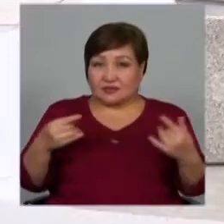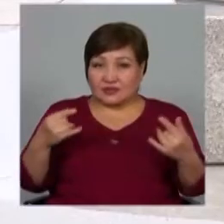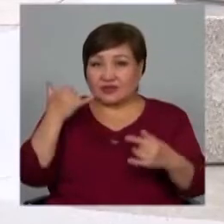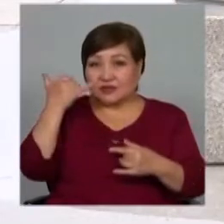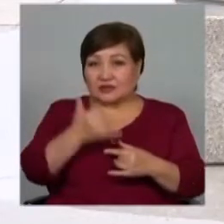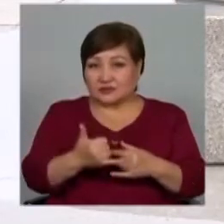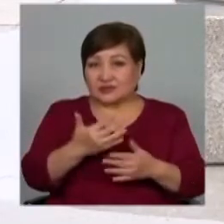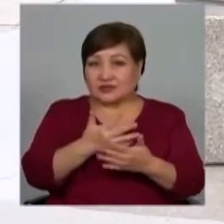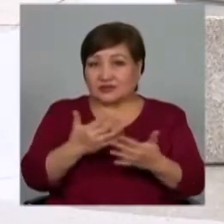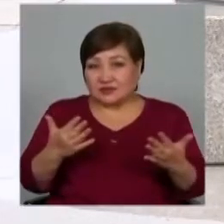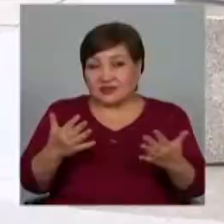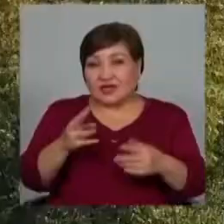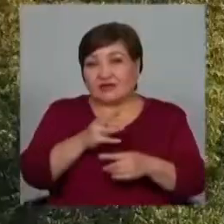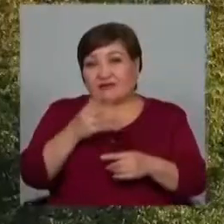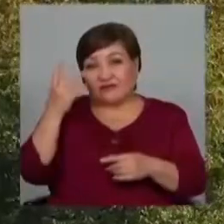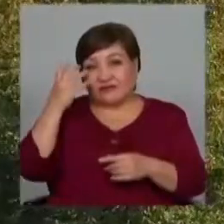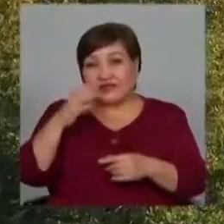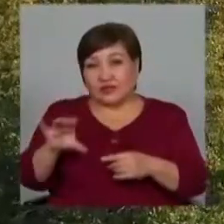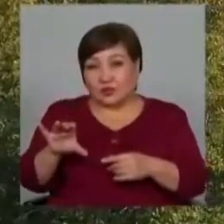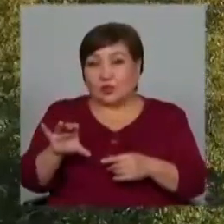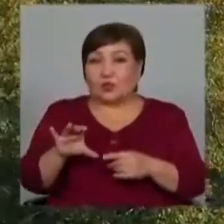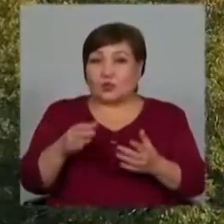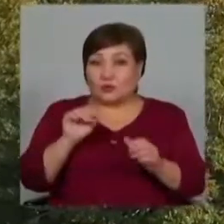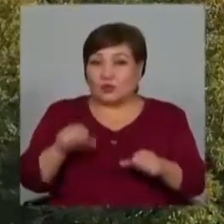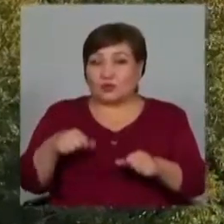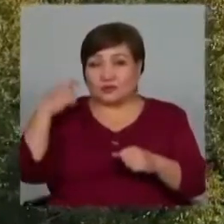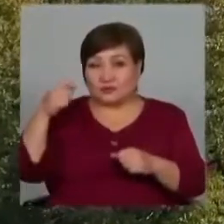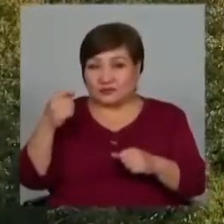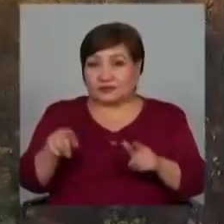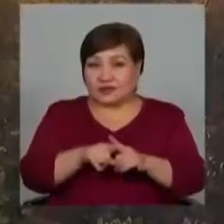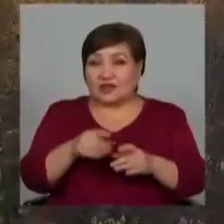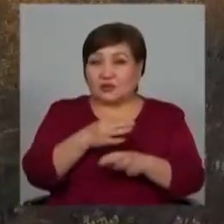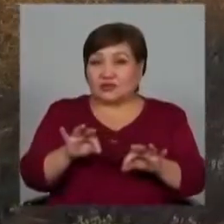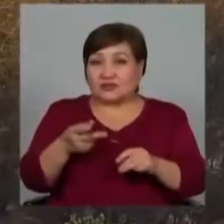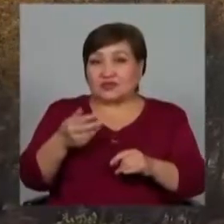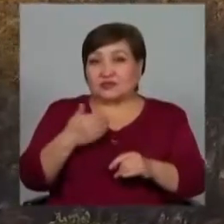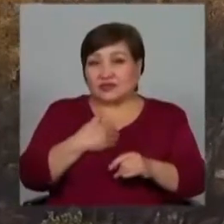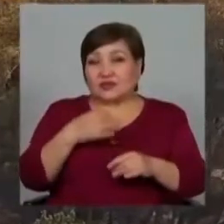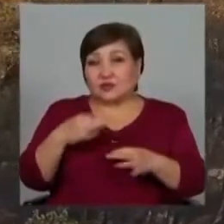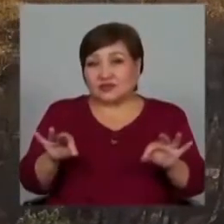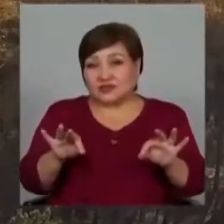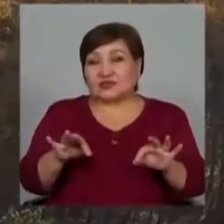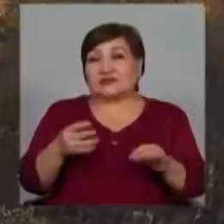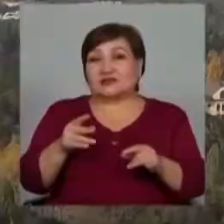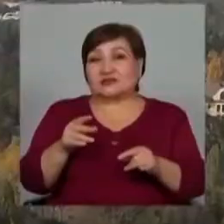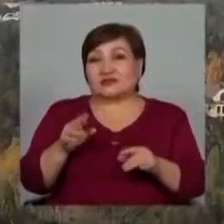материалдың кейіпкері бола алатынын айта кетейік. Ол үшін тәуелсіздік мен үшін және тәуелсіздік бесігі тақырыбында видео түсіріп,